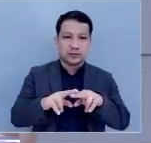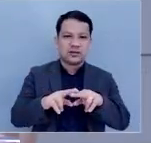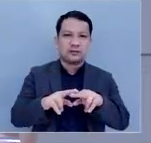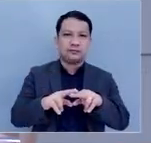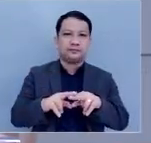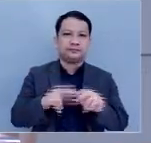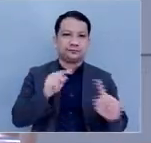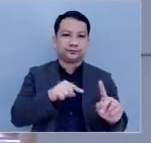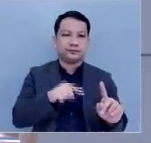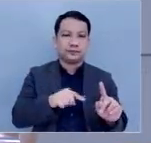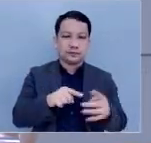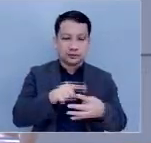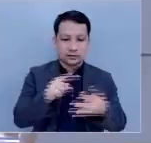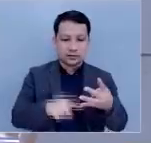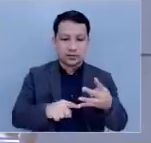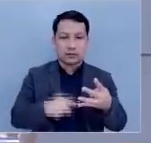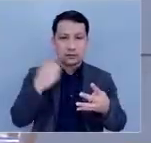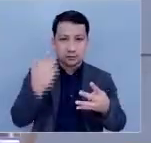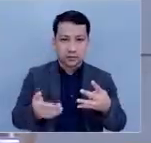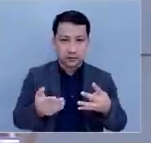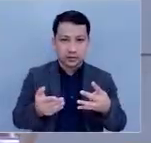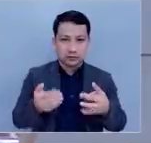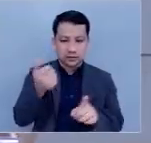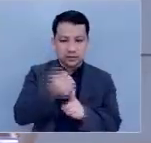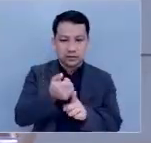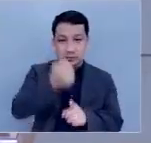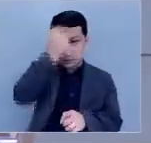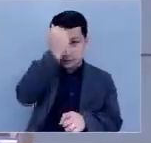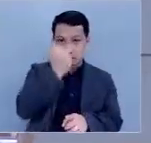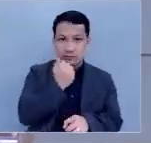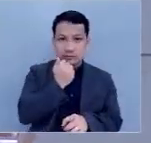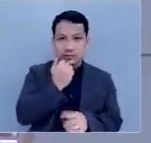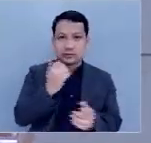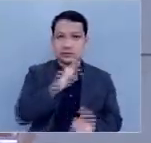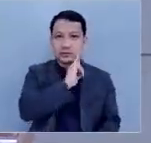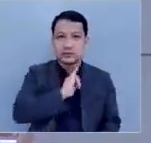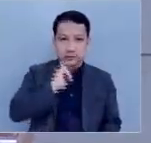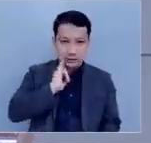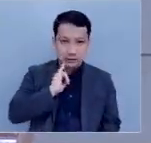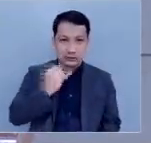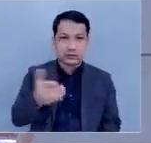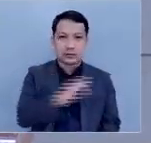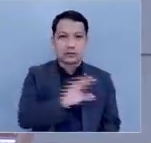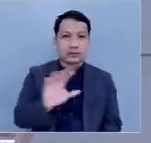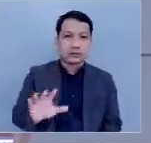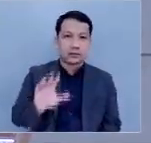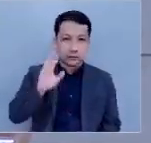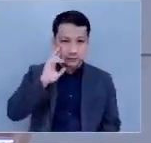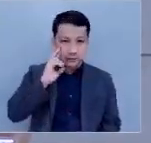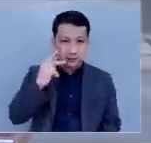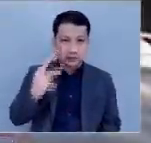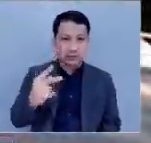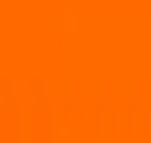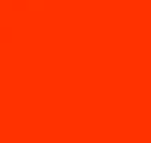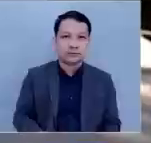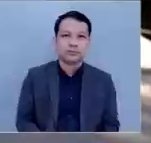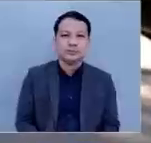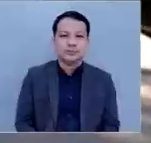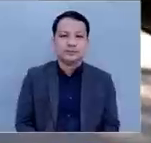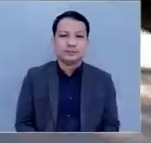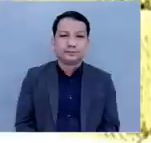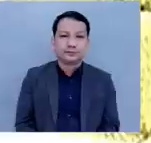isa sa apat na Pinoy na namatay sa pag-atake ng Hamas sa Israel. Nasa front ng balitang yan, si Rainiel Pawid.